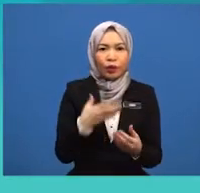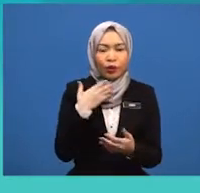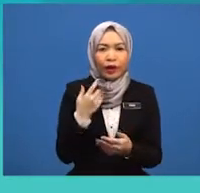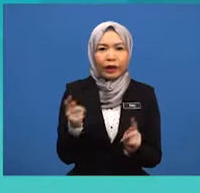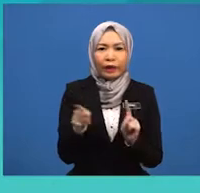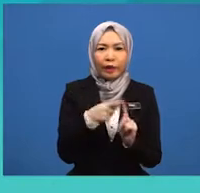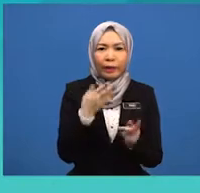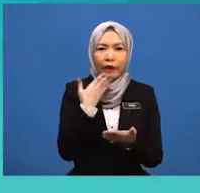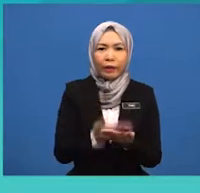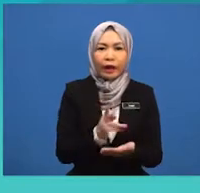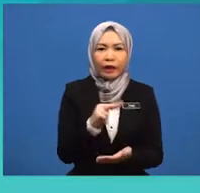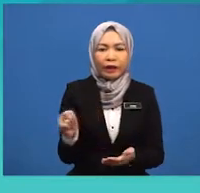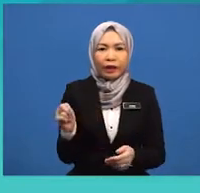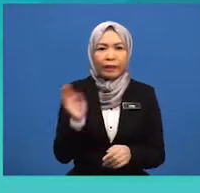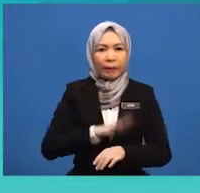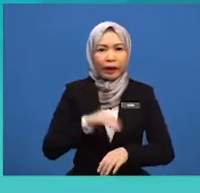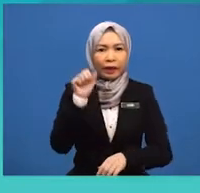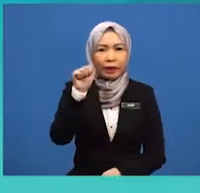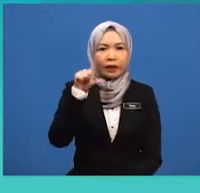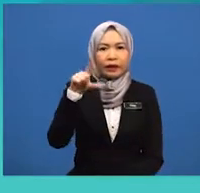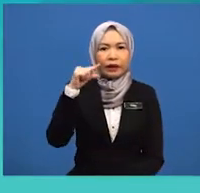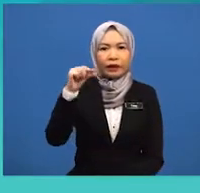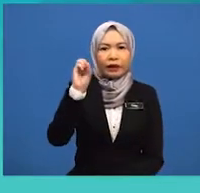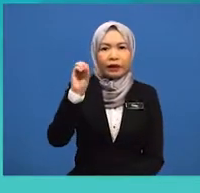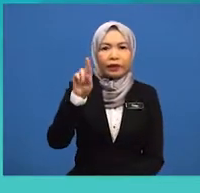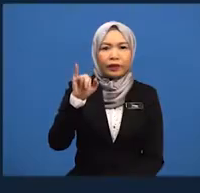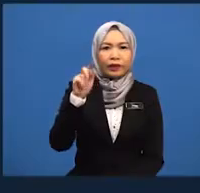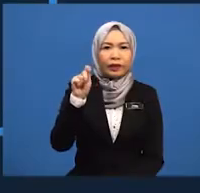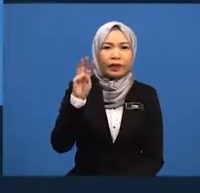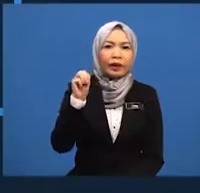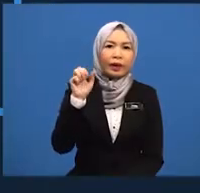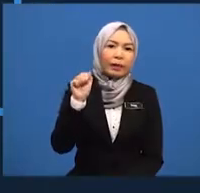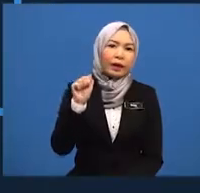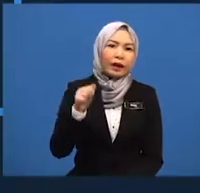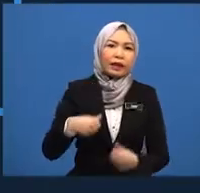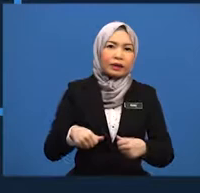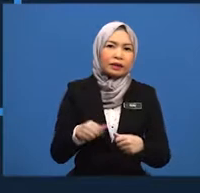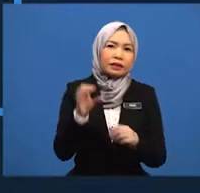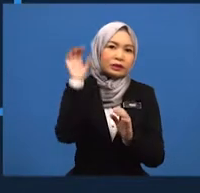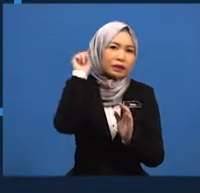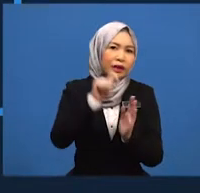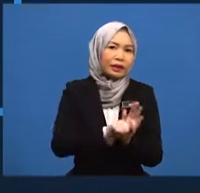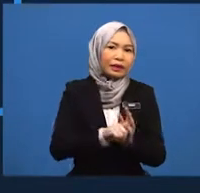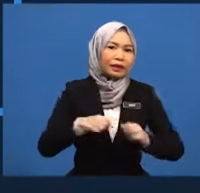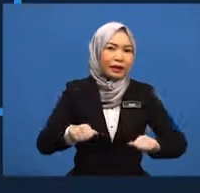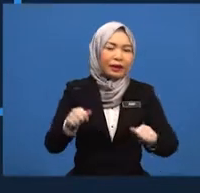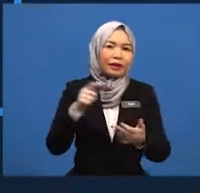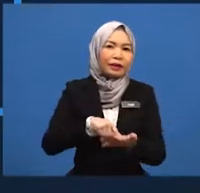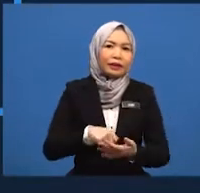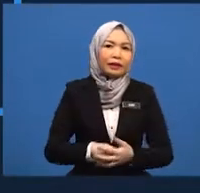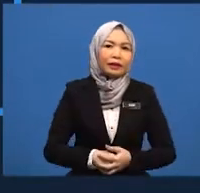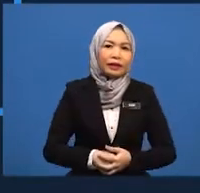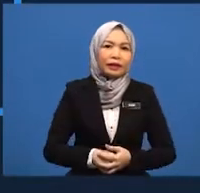pada algoritma, iaitu carta alir ini. cuba kita lihat